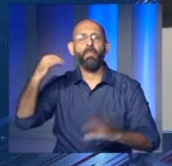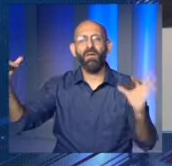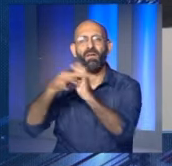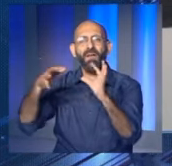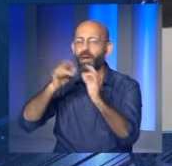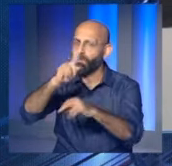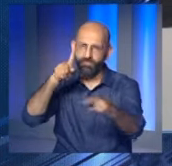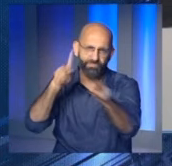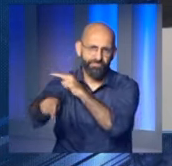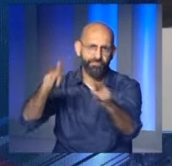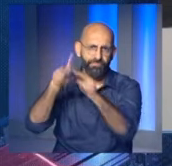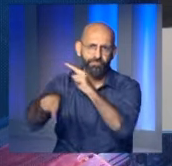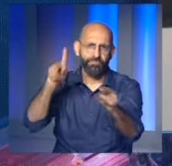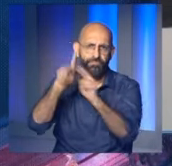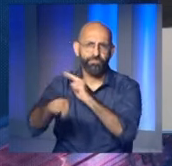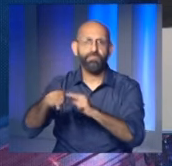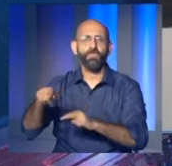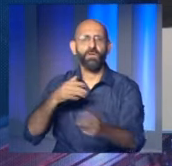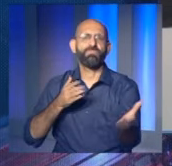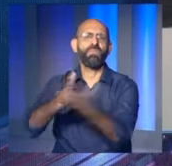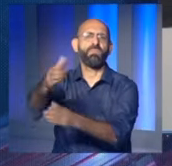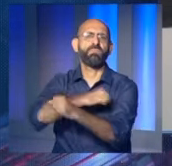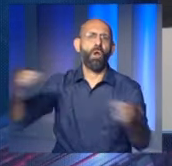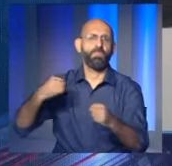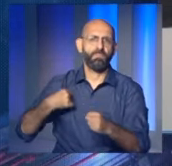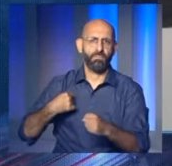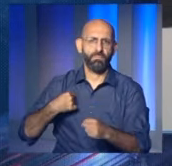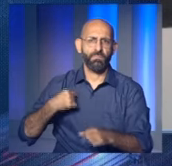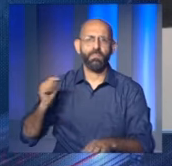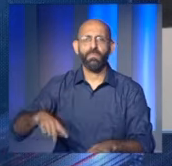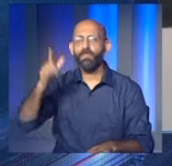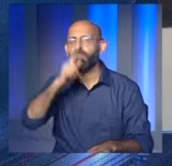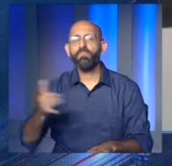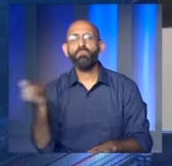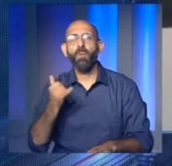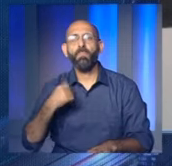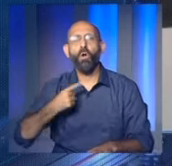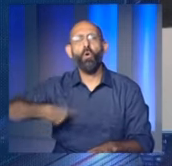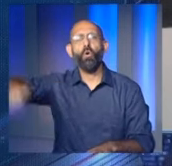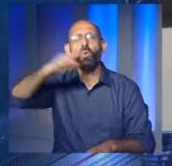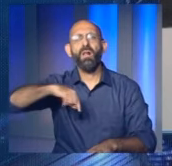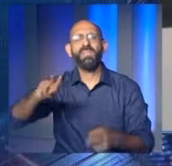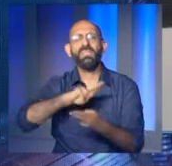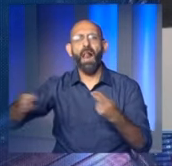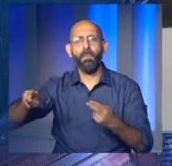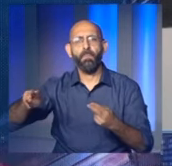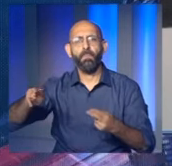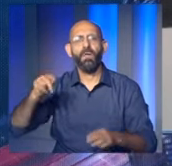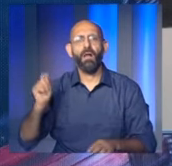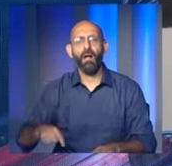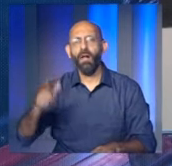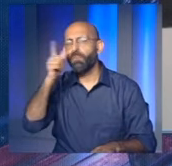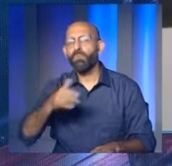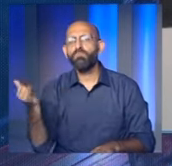وقال حمد: لقد خططنا لعملية 7 أكتوبر لأن إسرائيل تعتقد أنها تستطيع صنع السلام مع أي شخص،